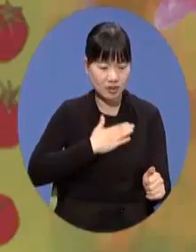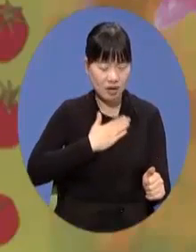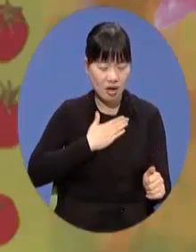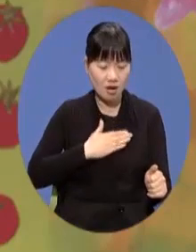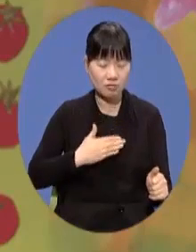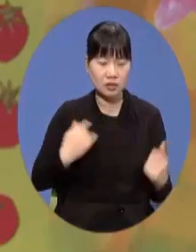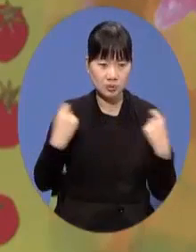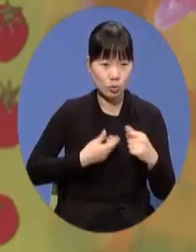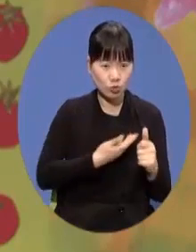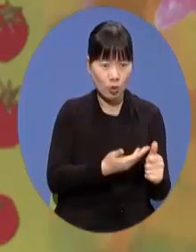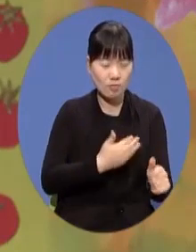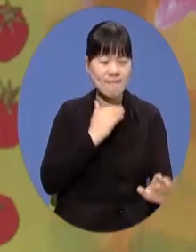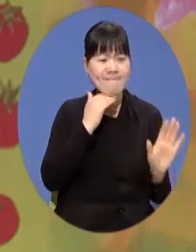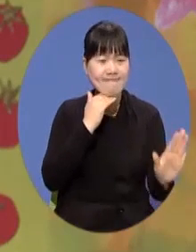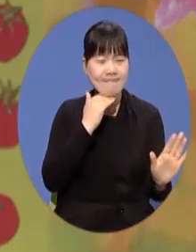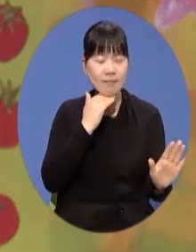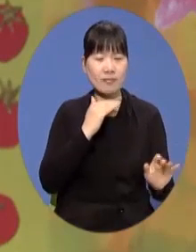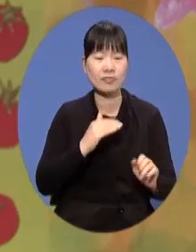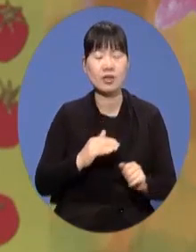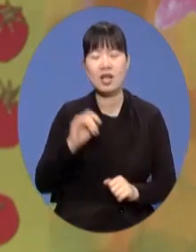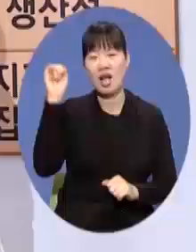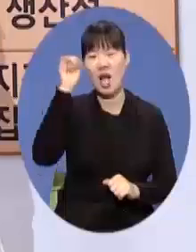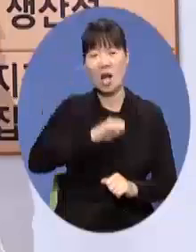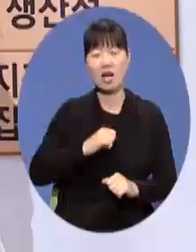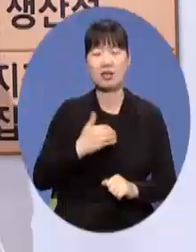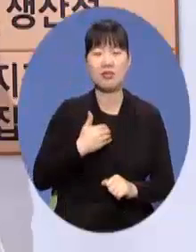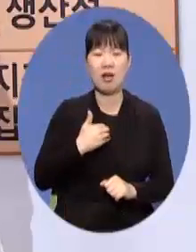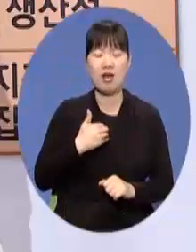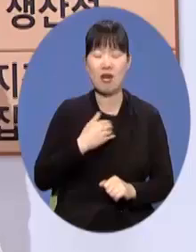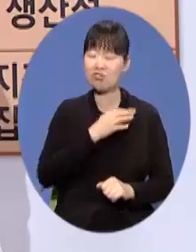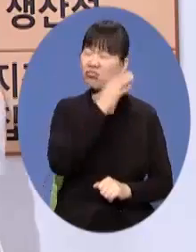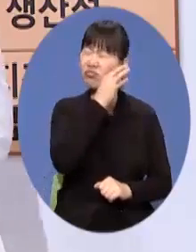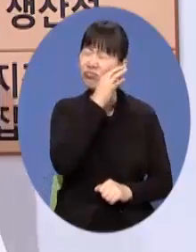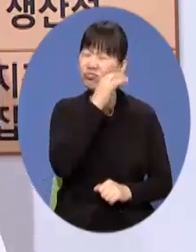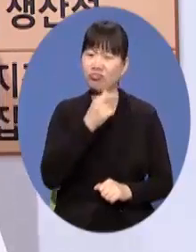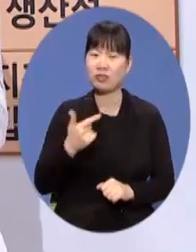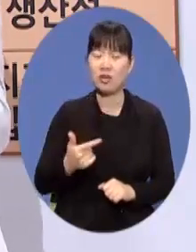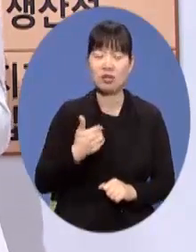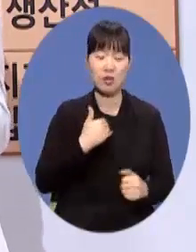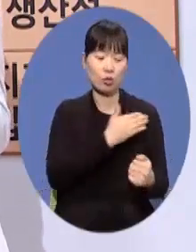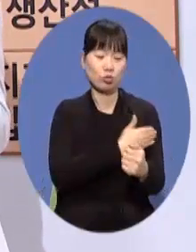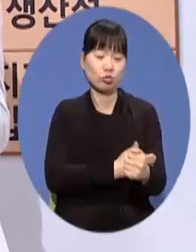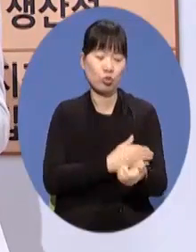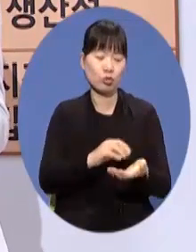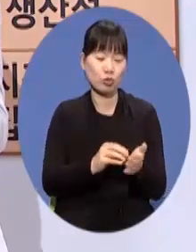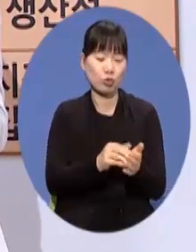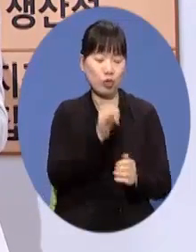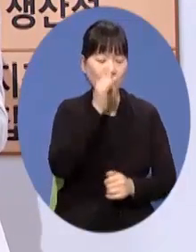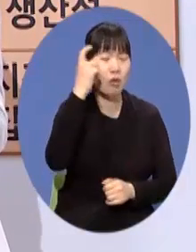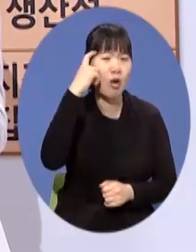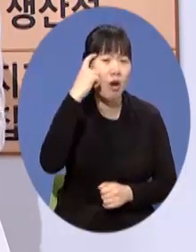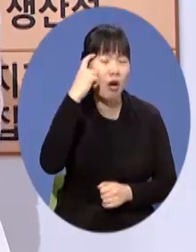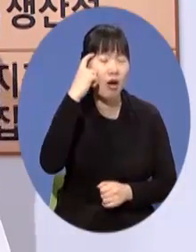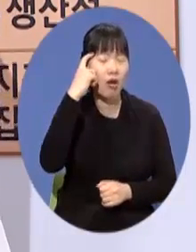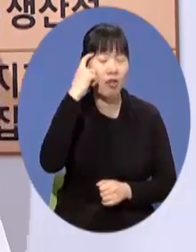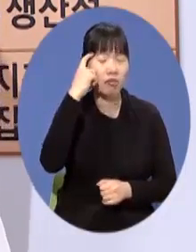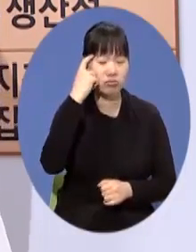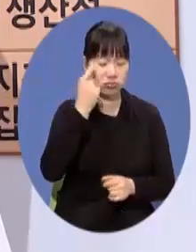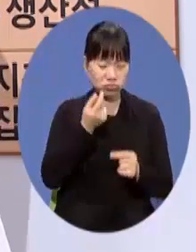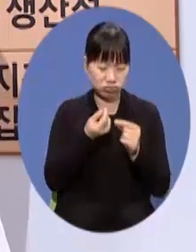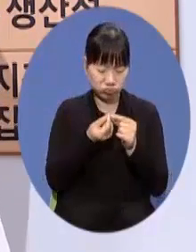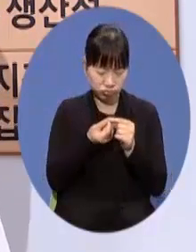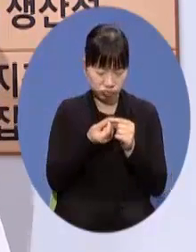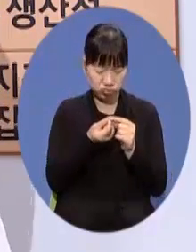가만히 있어. 이런 식으로 하게 되면 아이는 네. 아하, 아우 되게 창피하네. 나 능력이 이만큼 있는 줄 알았는데 어우